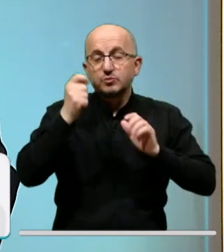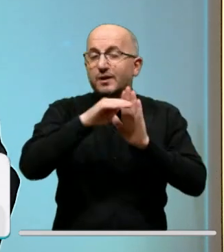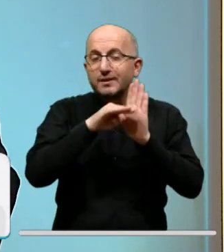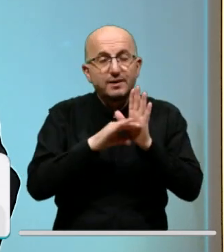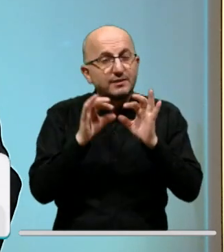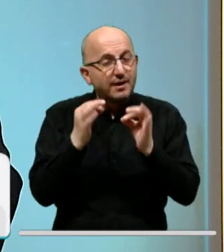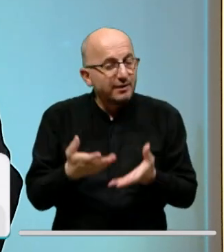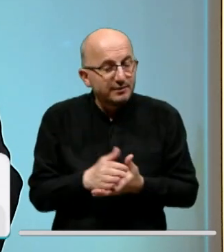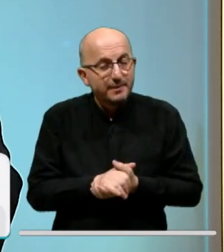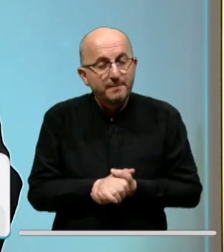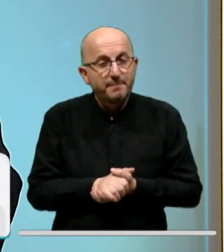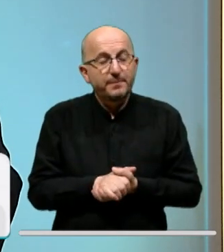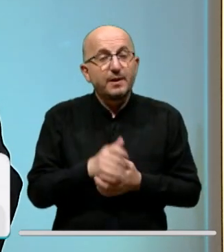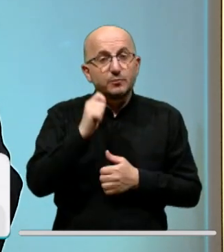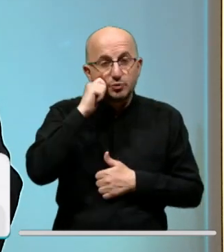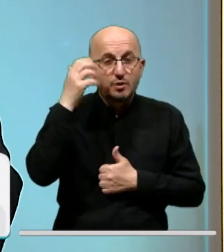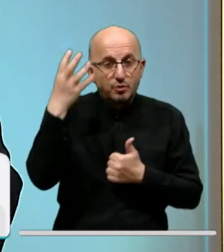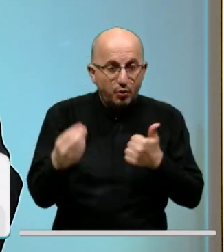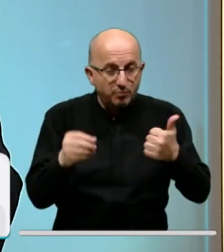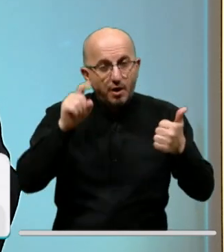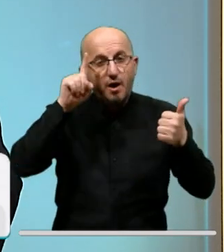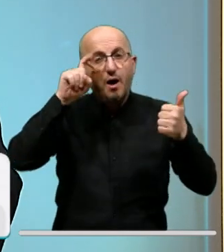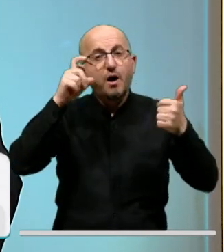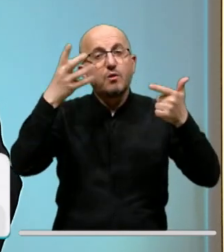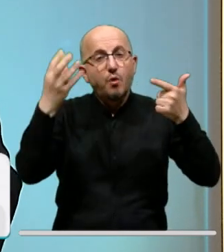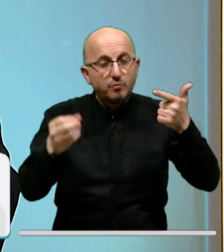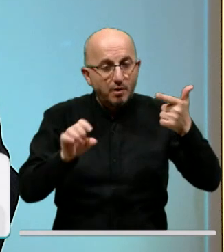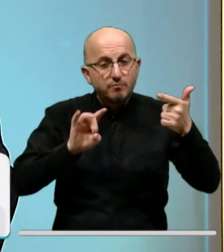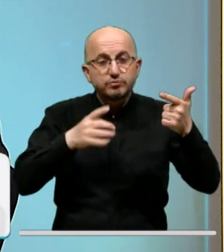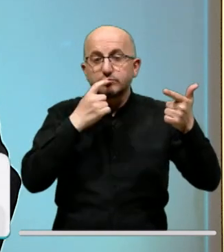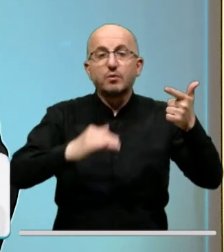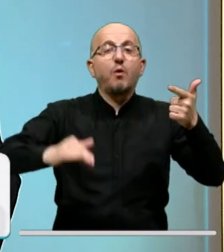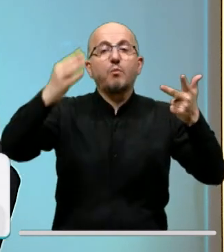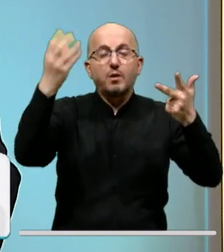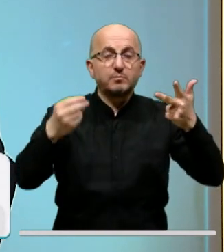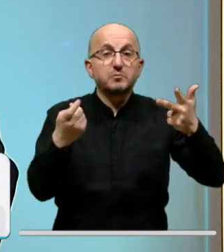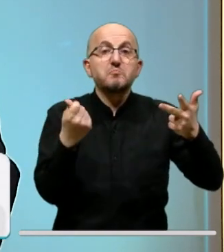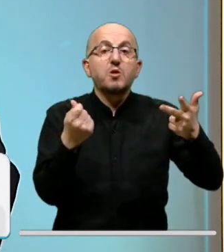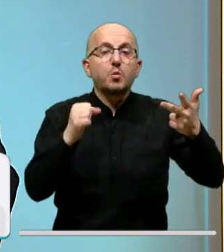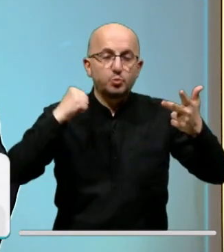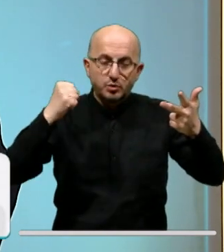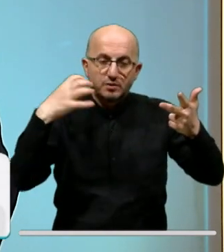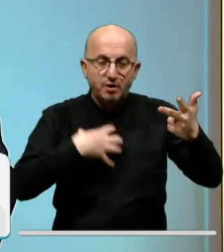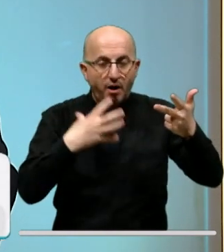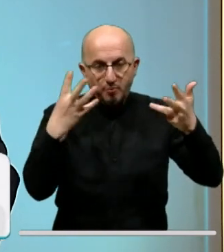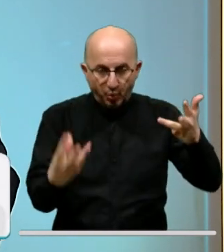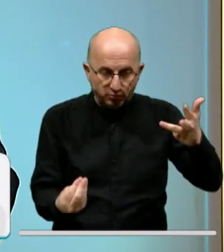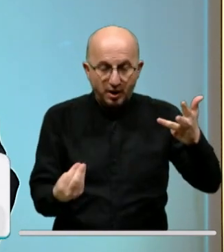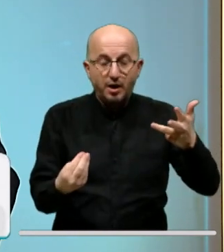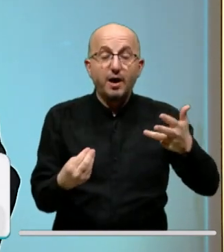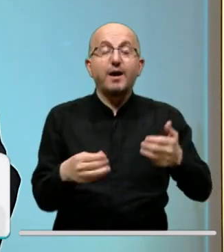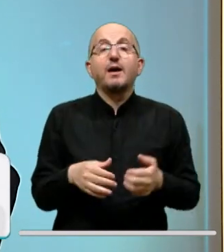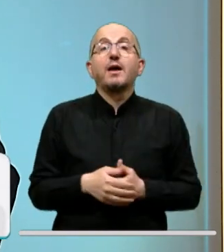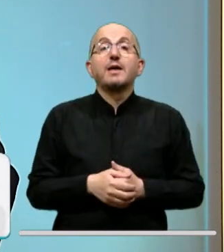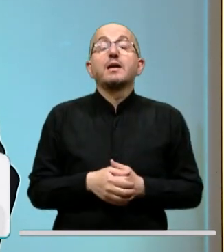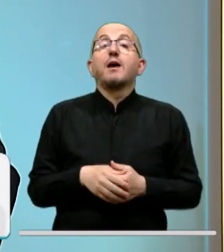önce söyledik ya Eee Müslüman olmak Akil olmak Bali olmak bir de mali güce sahip olmak Eda şartları